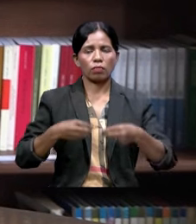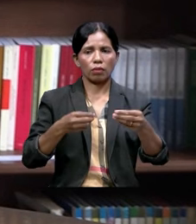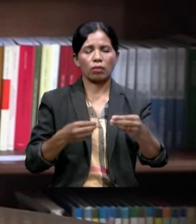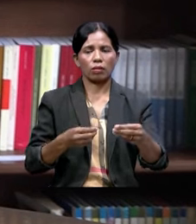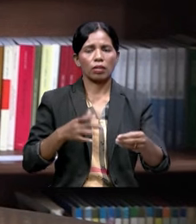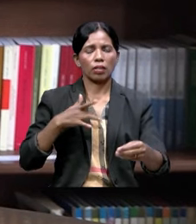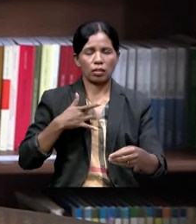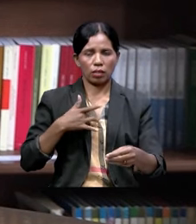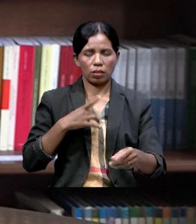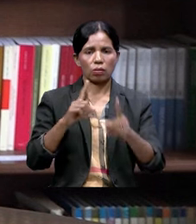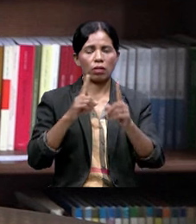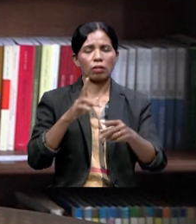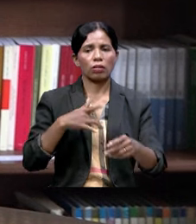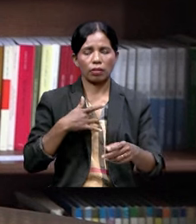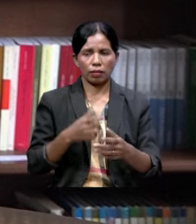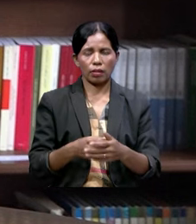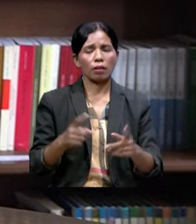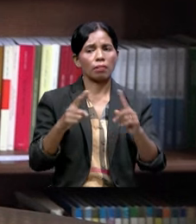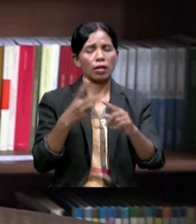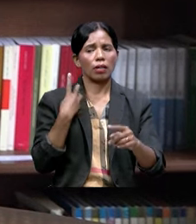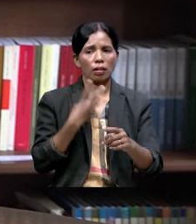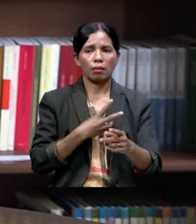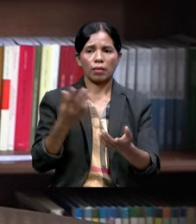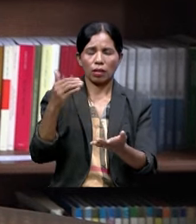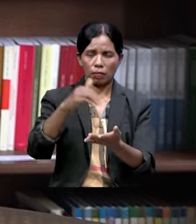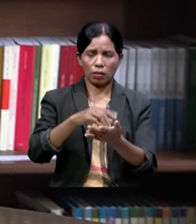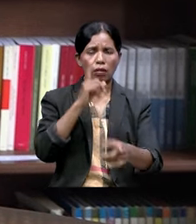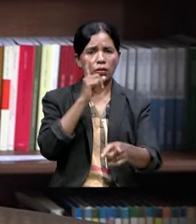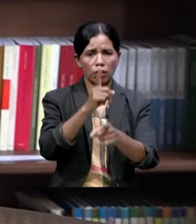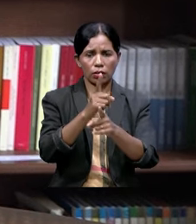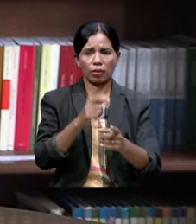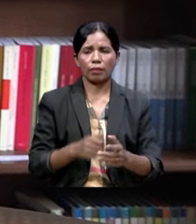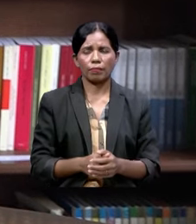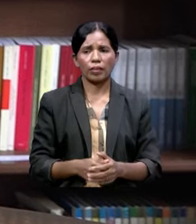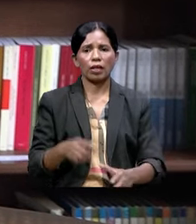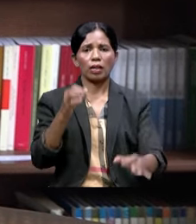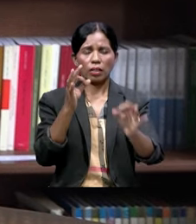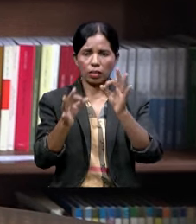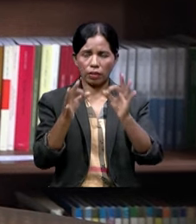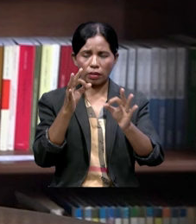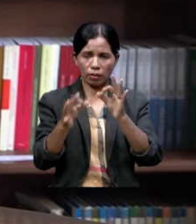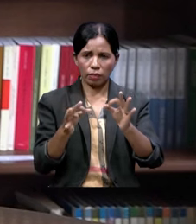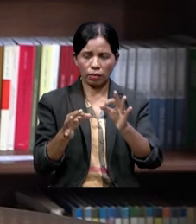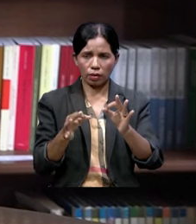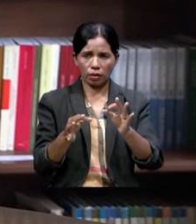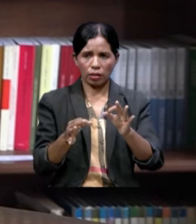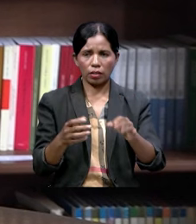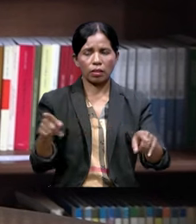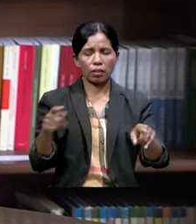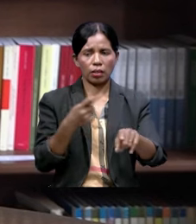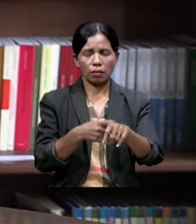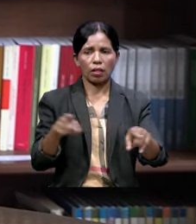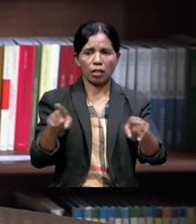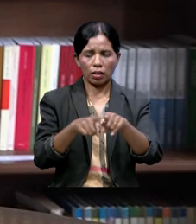ninia sentimento ruma bami magne da lei datang claro kata se situasaun balu hanesan ne